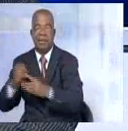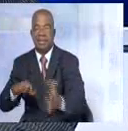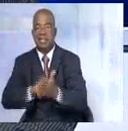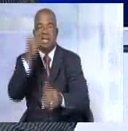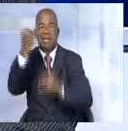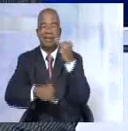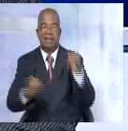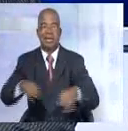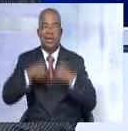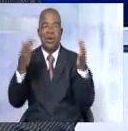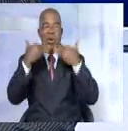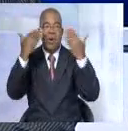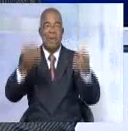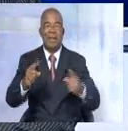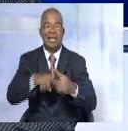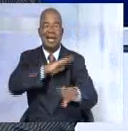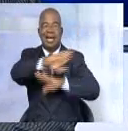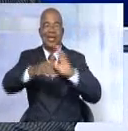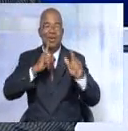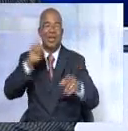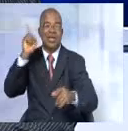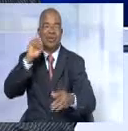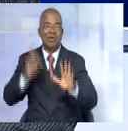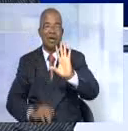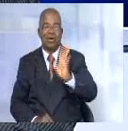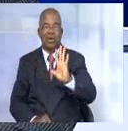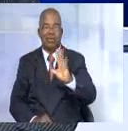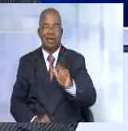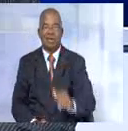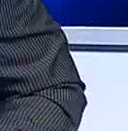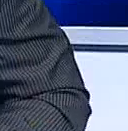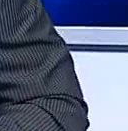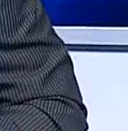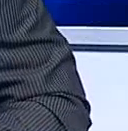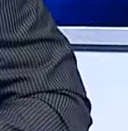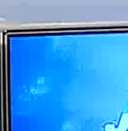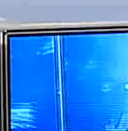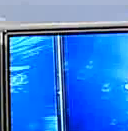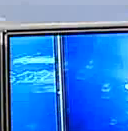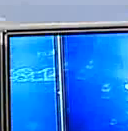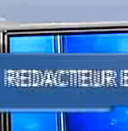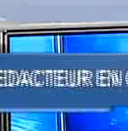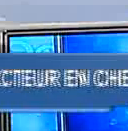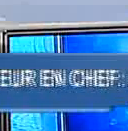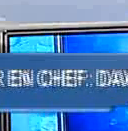édition. Merci de l'avoir suivi. Restez avec nous sur RTI1. Thank you.